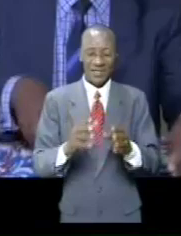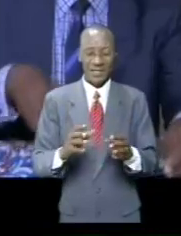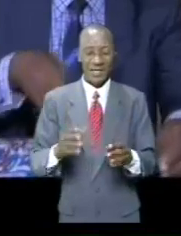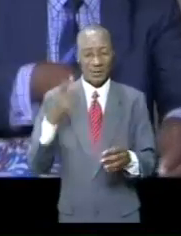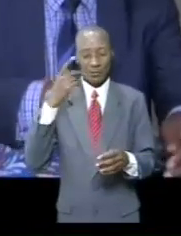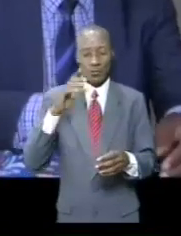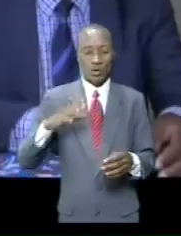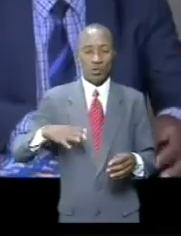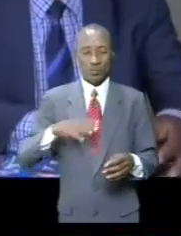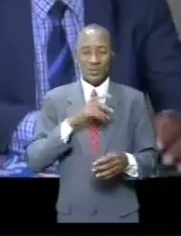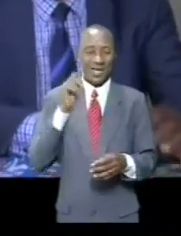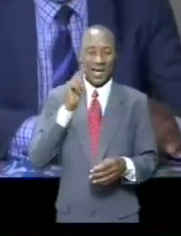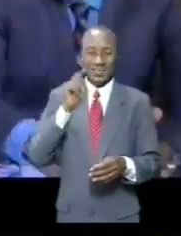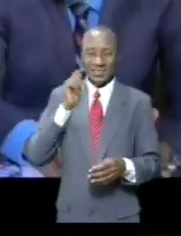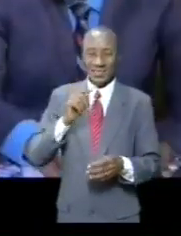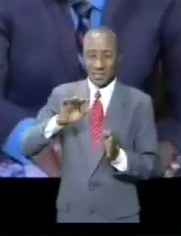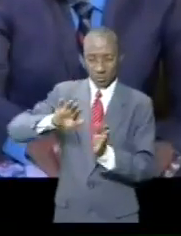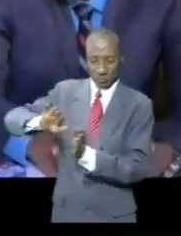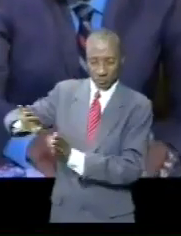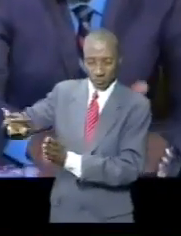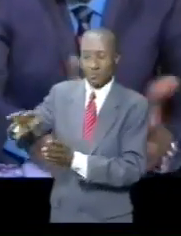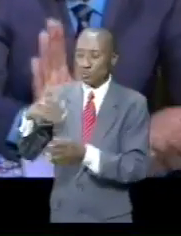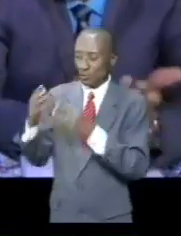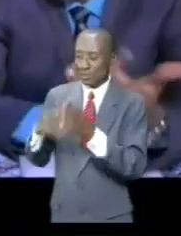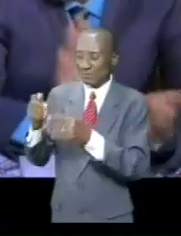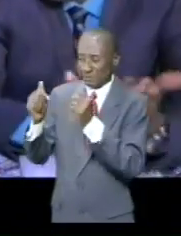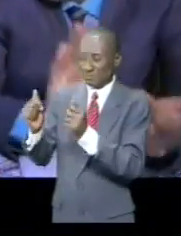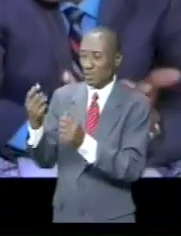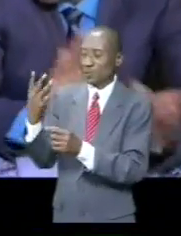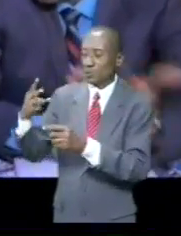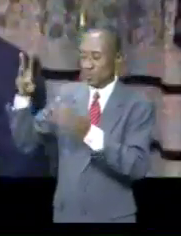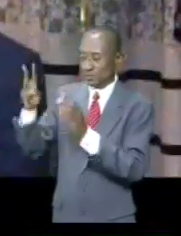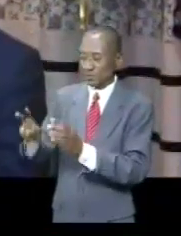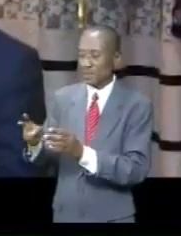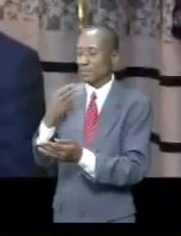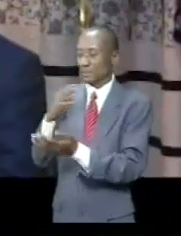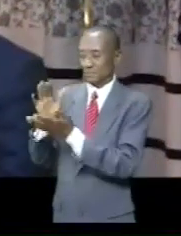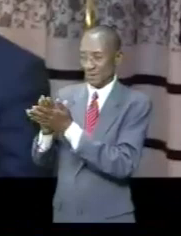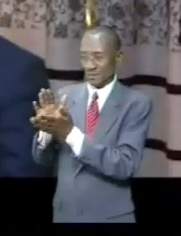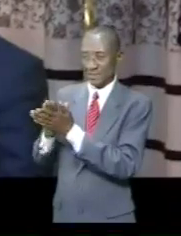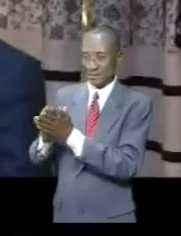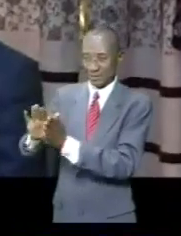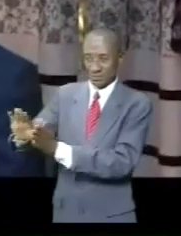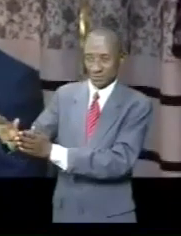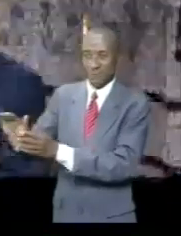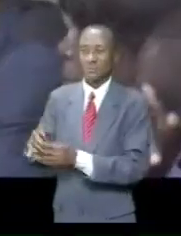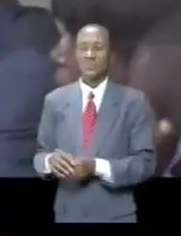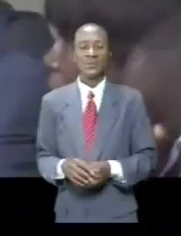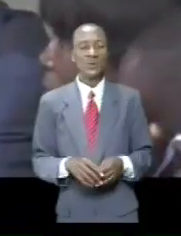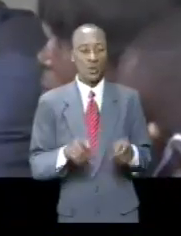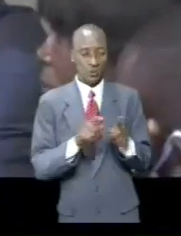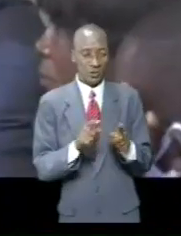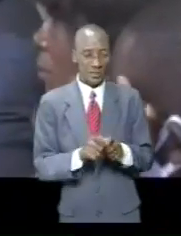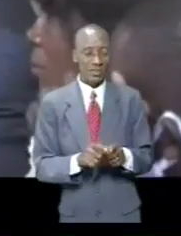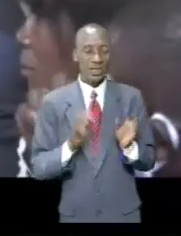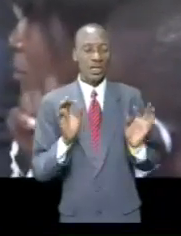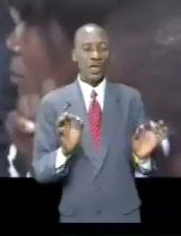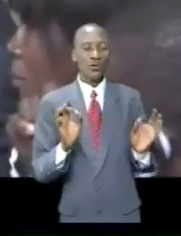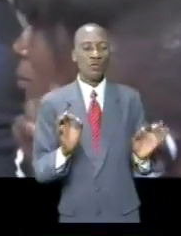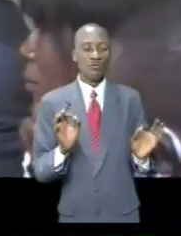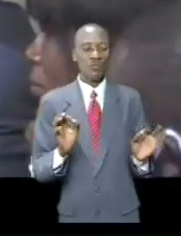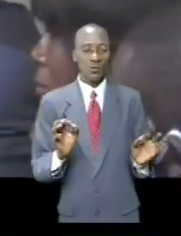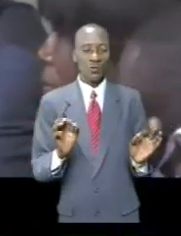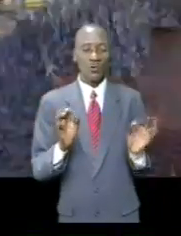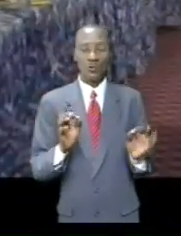ses services à la limite de leurs compétences 3 ans durant. Le DIRCAB a par ailleurs souhaité bon vent au coordonnateur Jean-Jacques